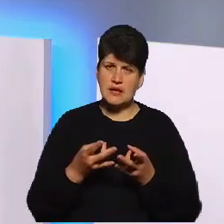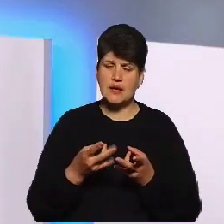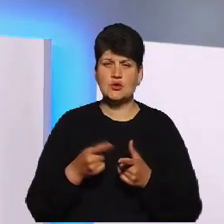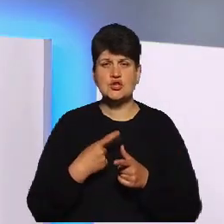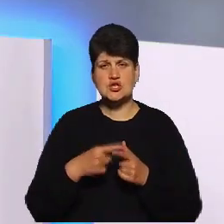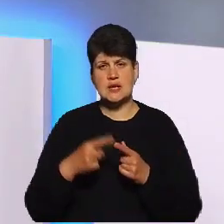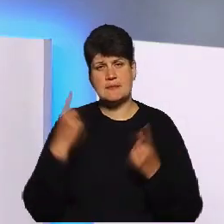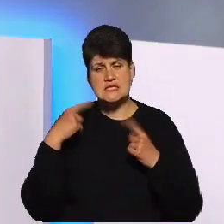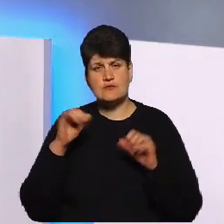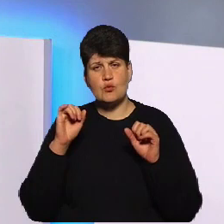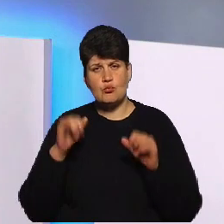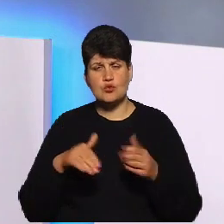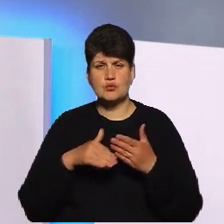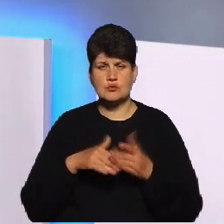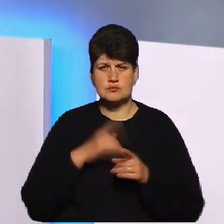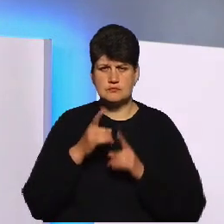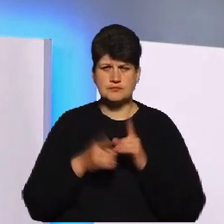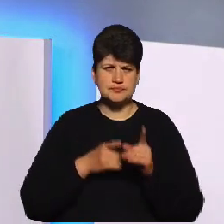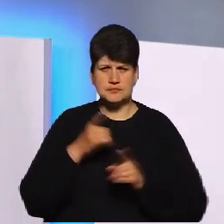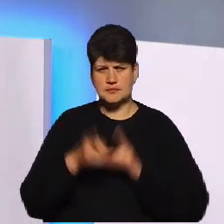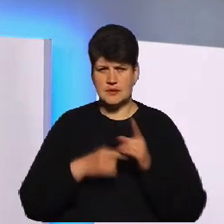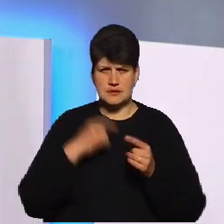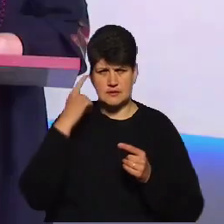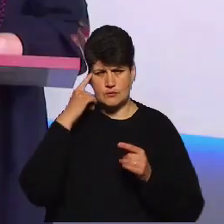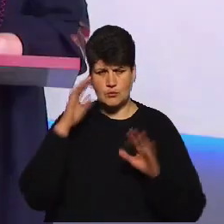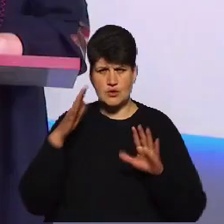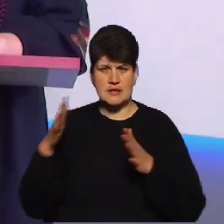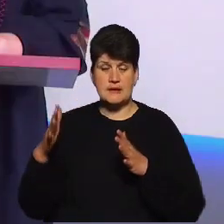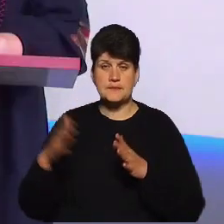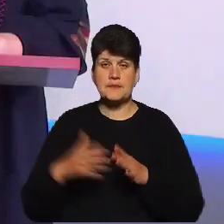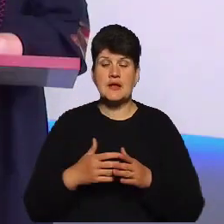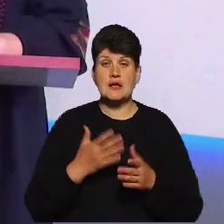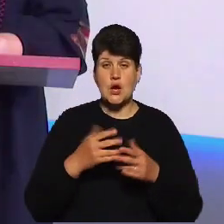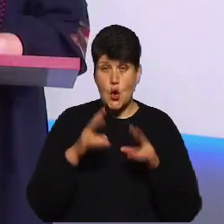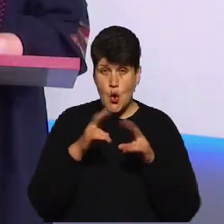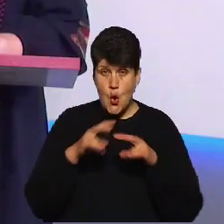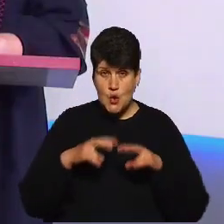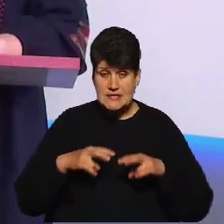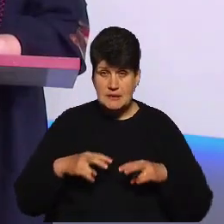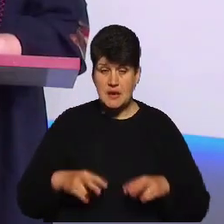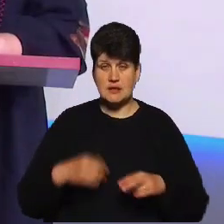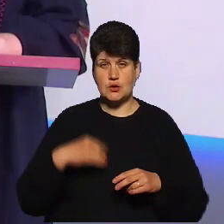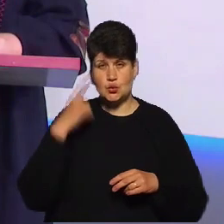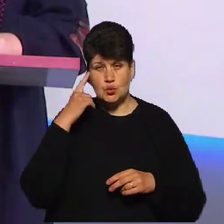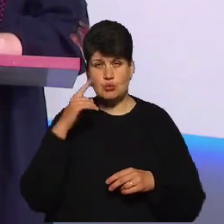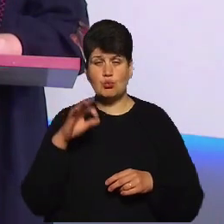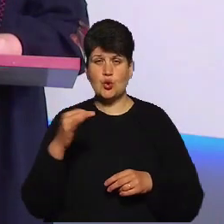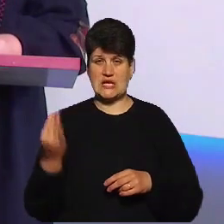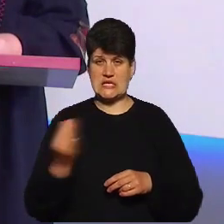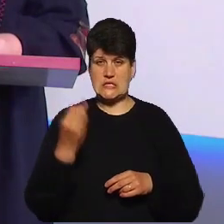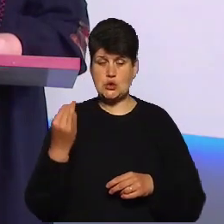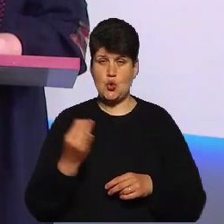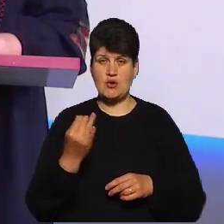якось переосмислювати, переживати ті події? Я думаю, якщо розібратися по історії, тому що...